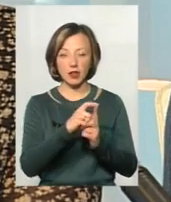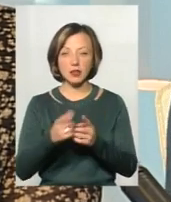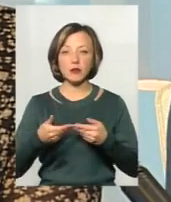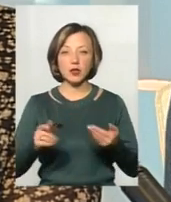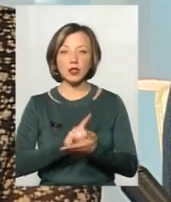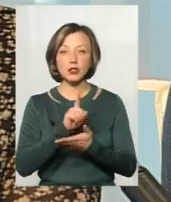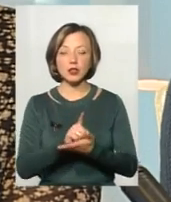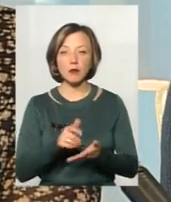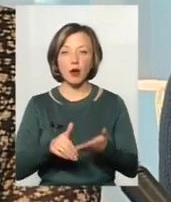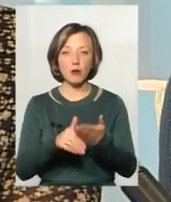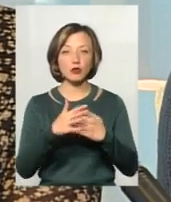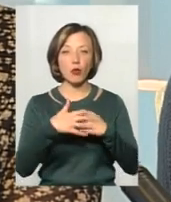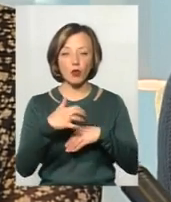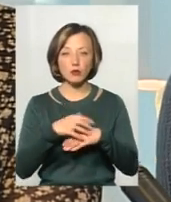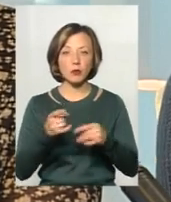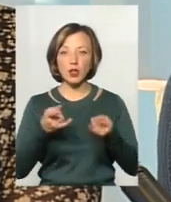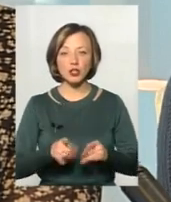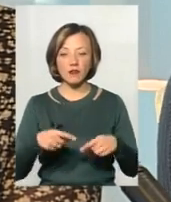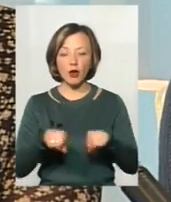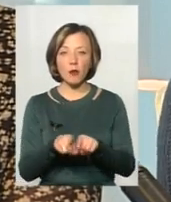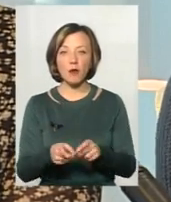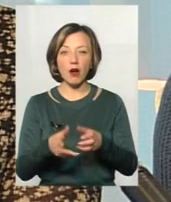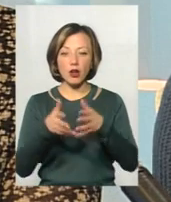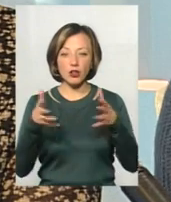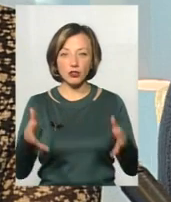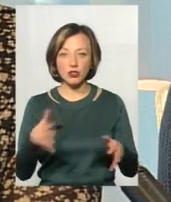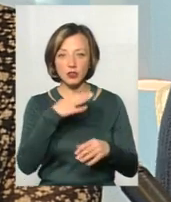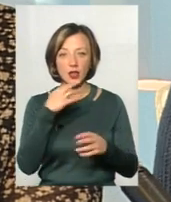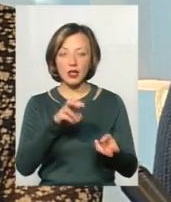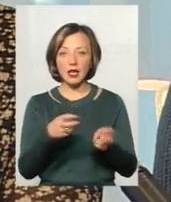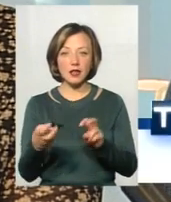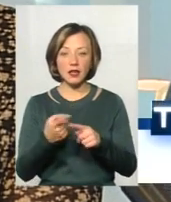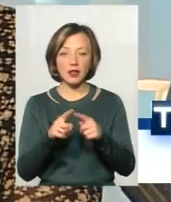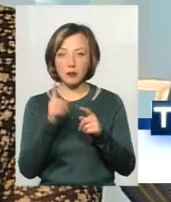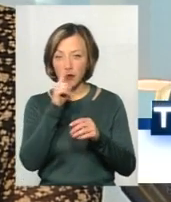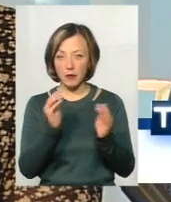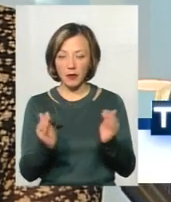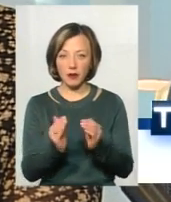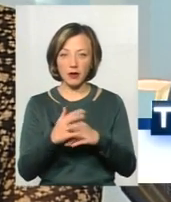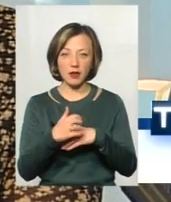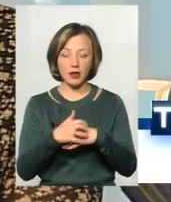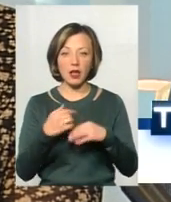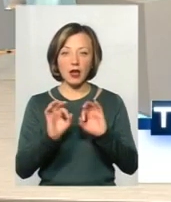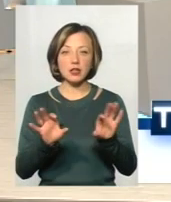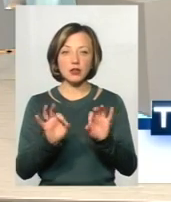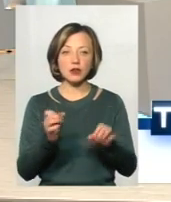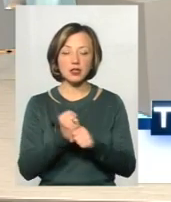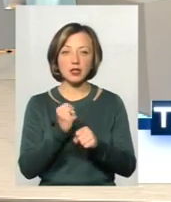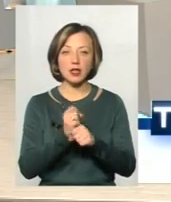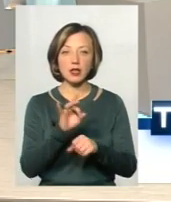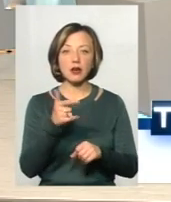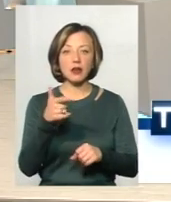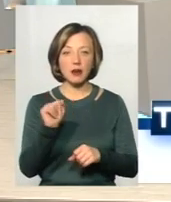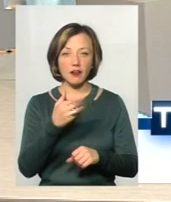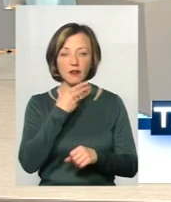должны помочь кошкам, чтобы они не рожали в таком количестве и просто не гибли эти котята. Вот я расскажу, как сделали в Риге. В Риге